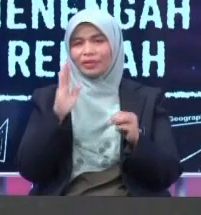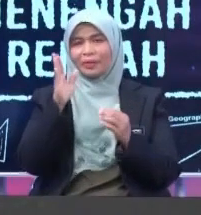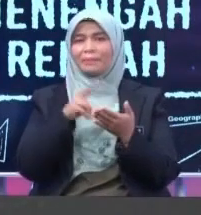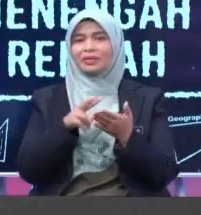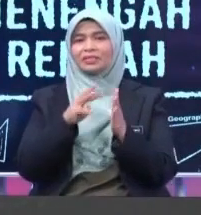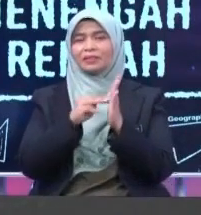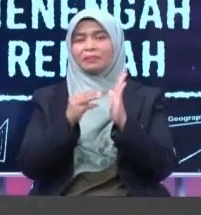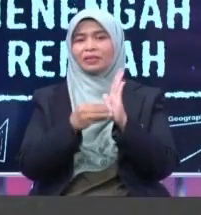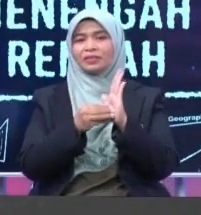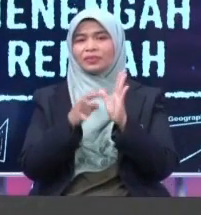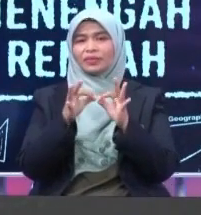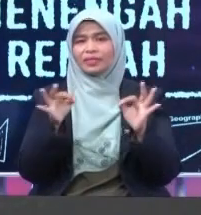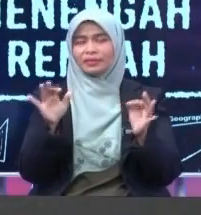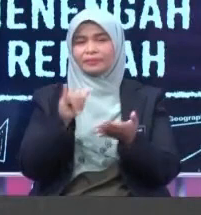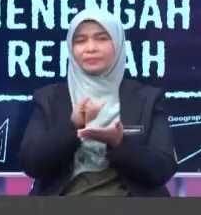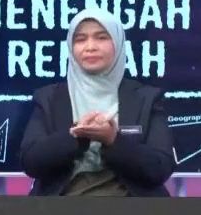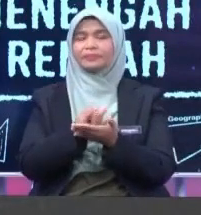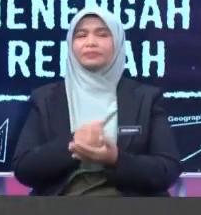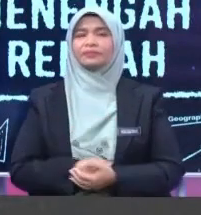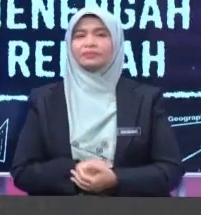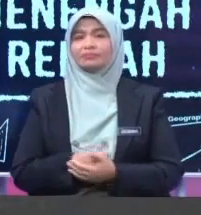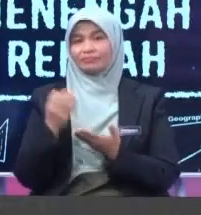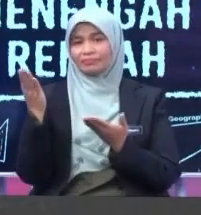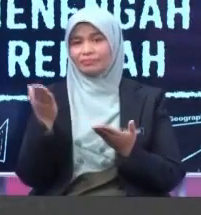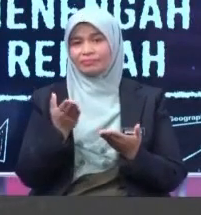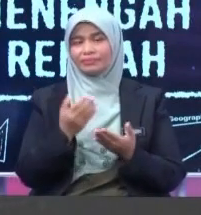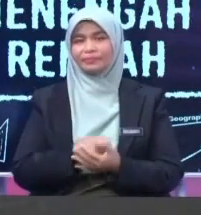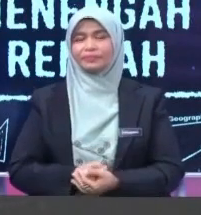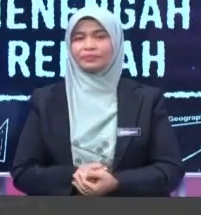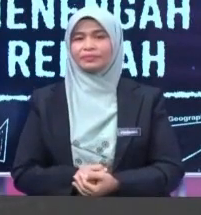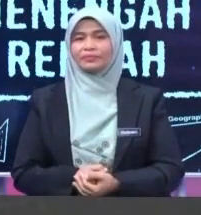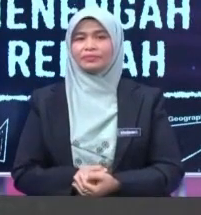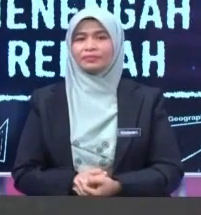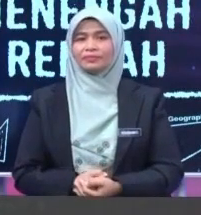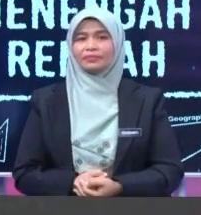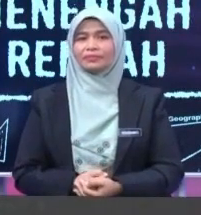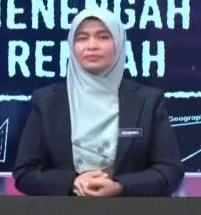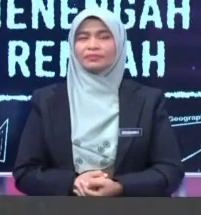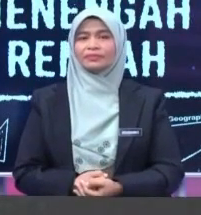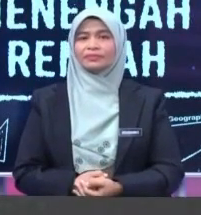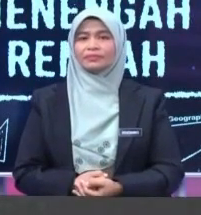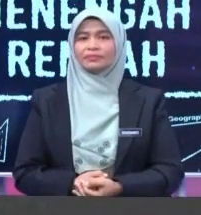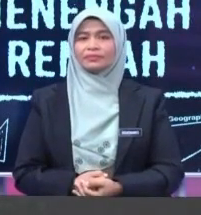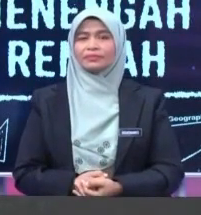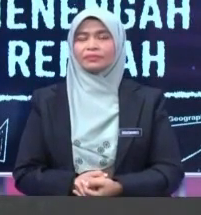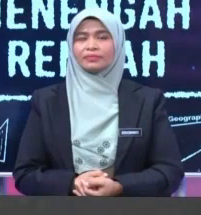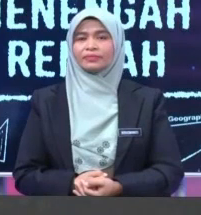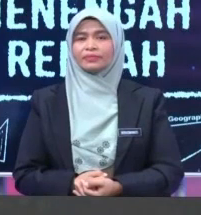terjemahan daripada ayat yang dibacakan oleh Saiful. Okey, silakan. Saya Ustazah. Ya, silakan Abang Umar.